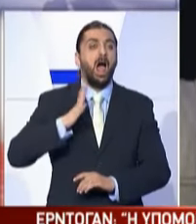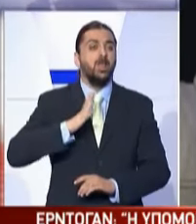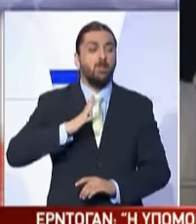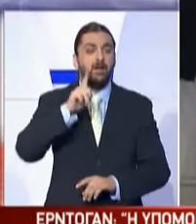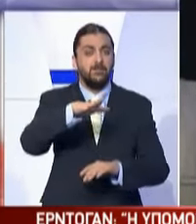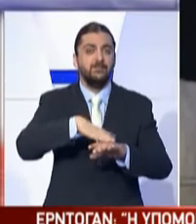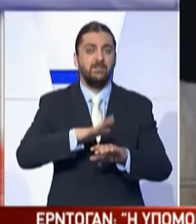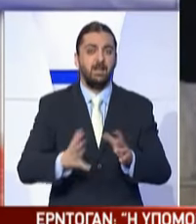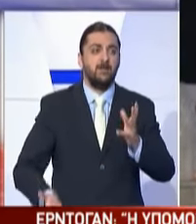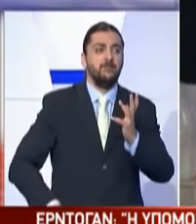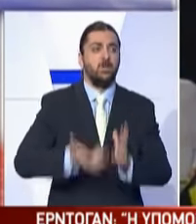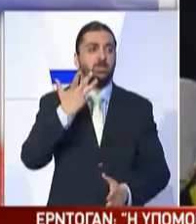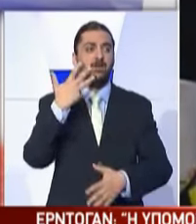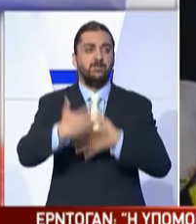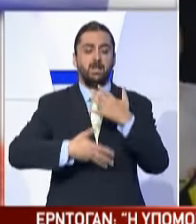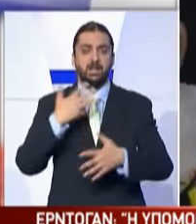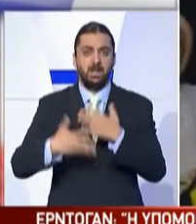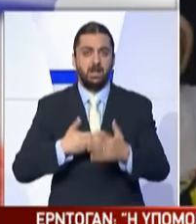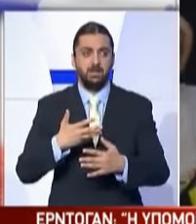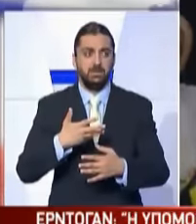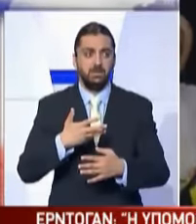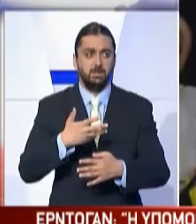sandıktır, sandıkta sorar.